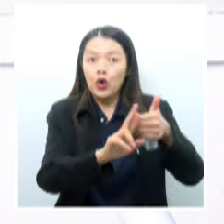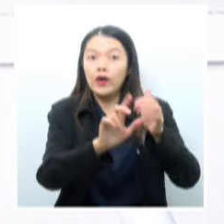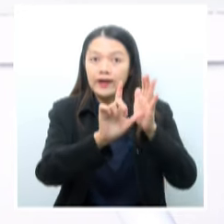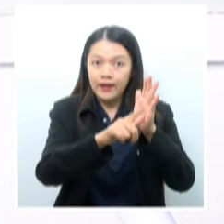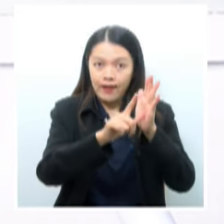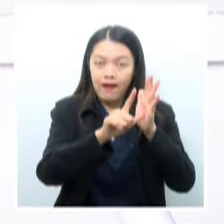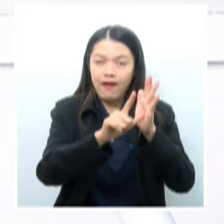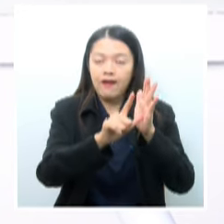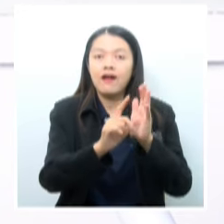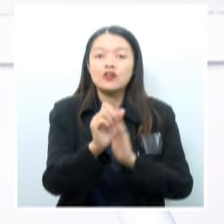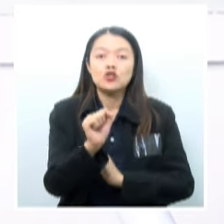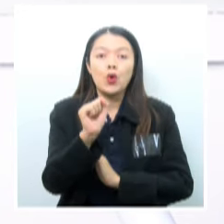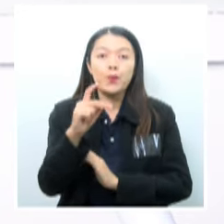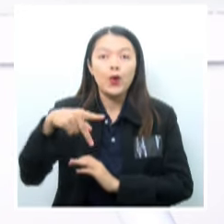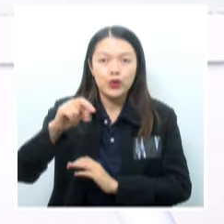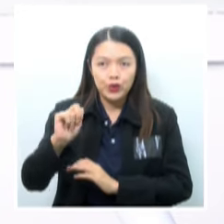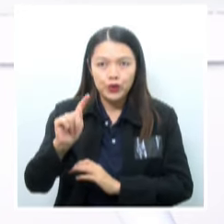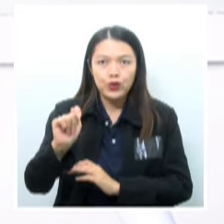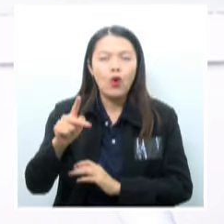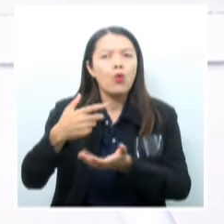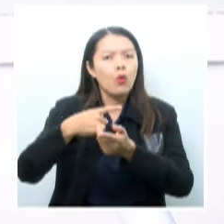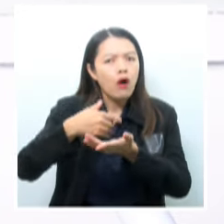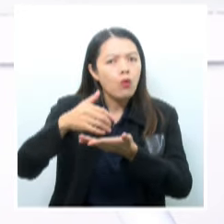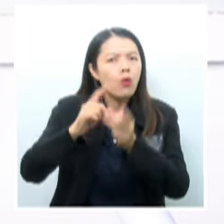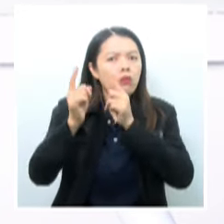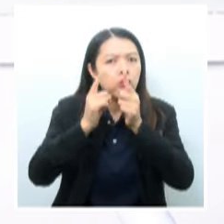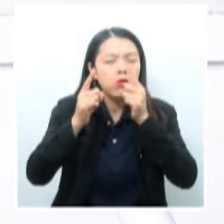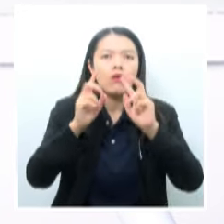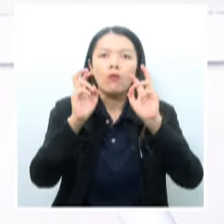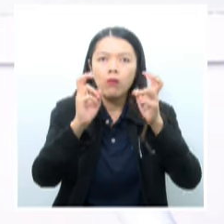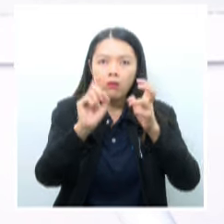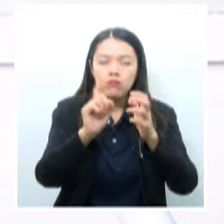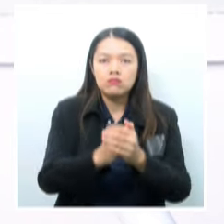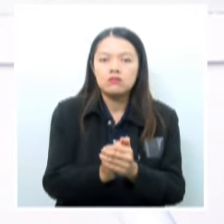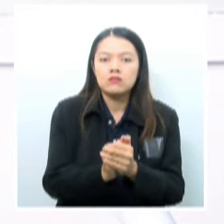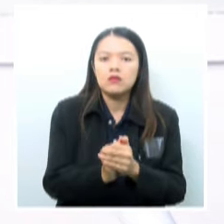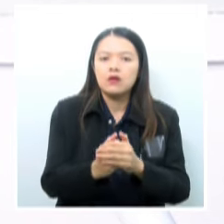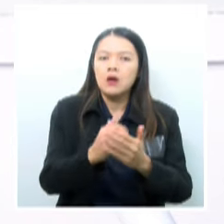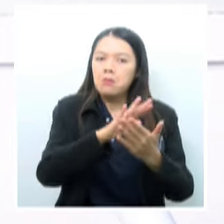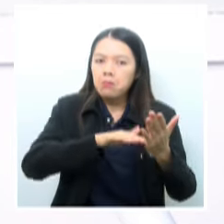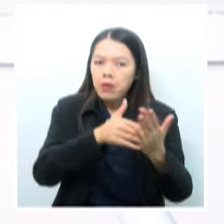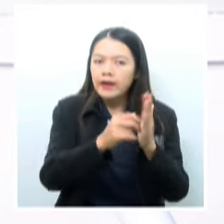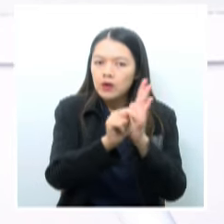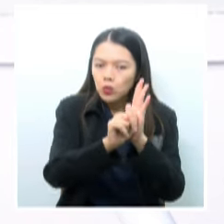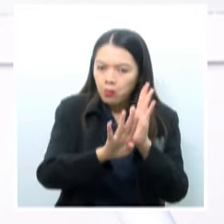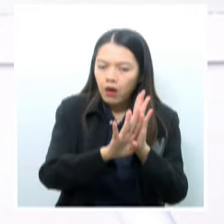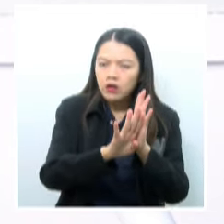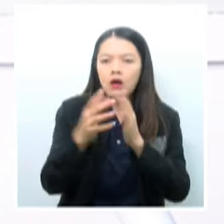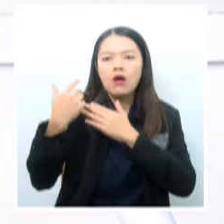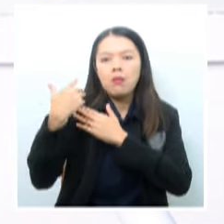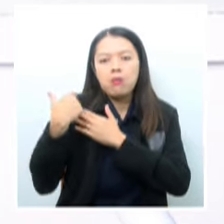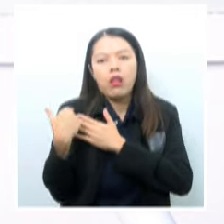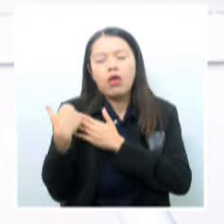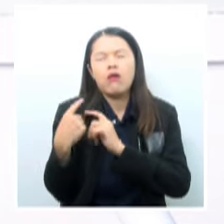การศึกษาขั้นพื้นฐานพร้อมคณะเลยค่ะวันนี้ท่านจะมาพูดคุยกับเรานะคะในเรื่องของการขับเคลื่อนนโยบายการลดภาระการประเ